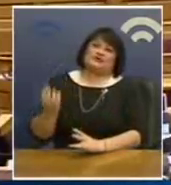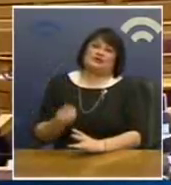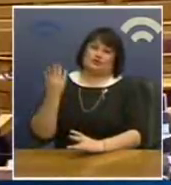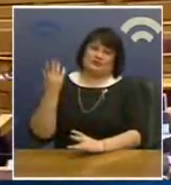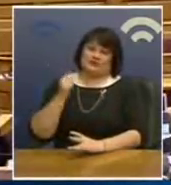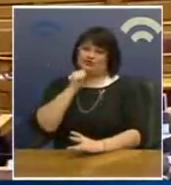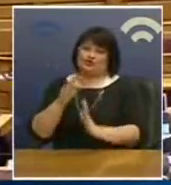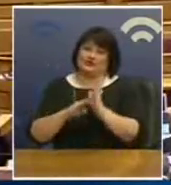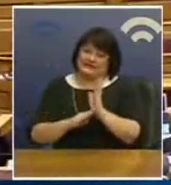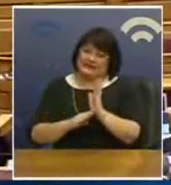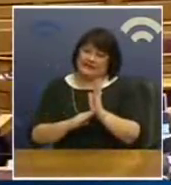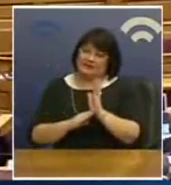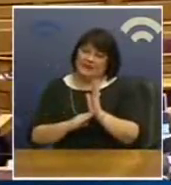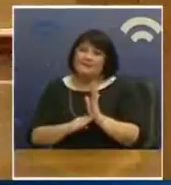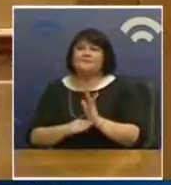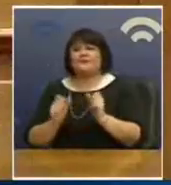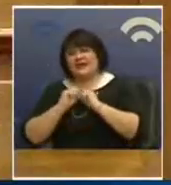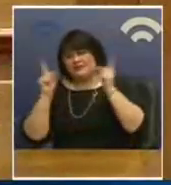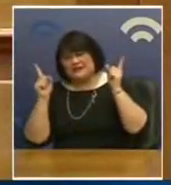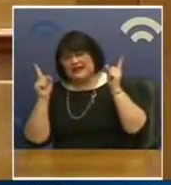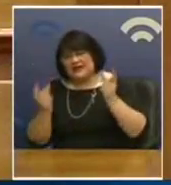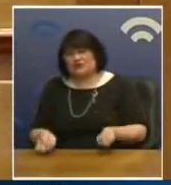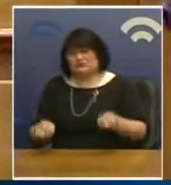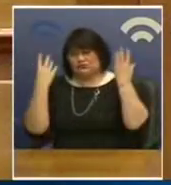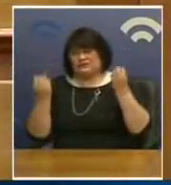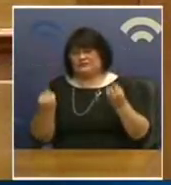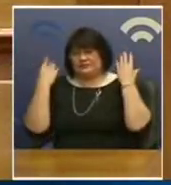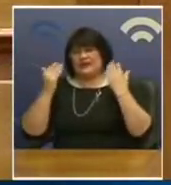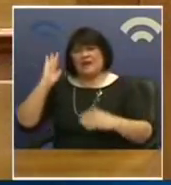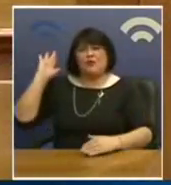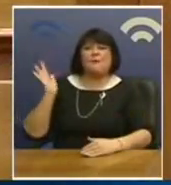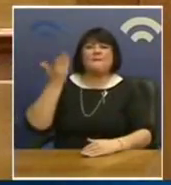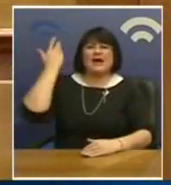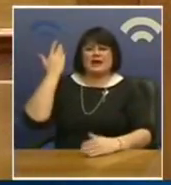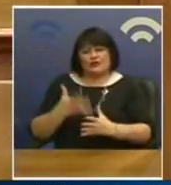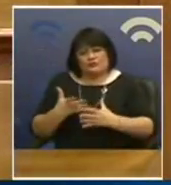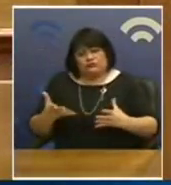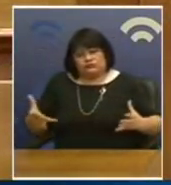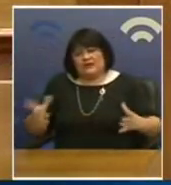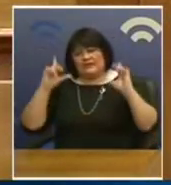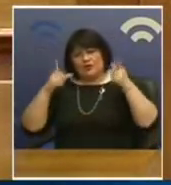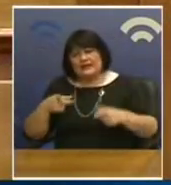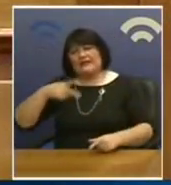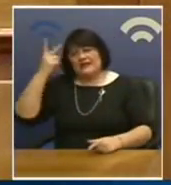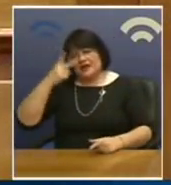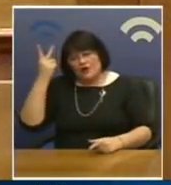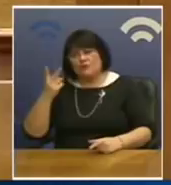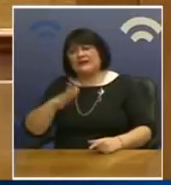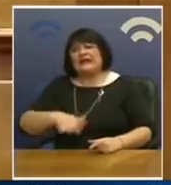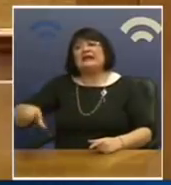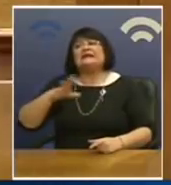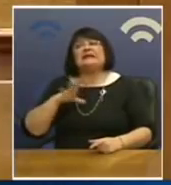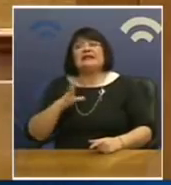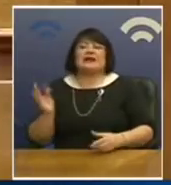συντάγματός μας. Να αποτινάξουμε επιτέλους τα βαρύδια του παρελθόντος, να διευρύνουμε τη δημοκρατία, τα δικαιώματα, τη λαϊκή